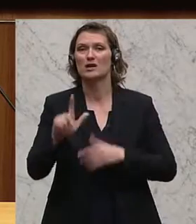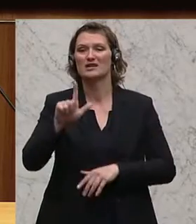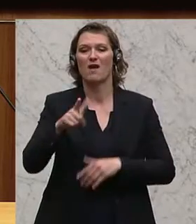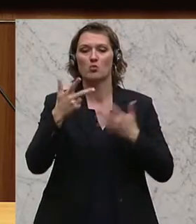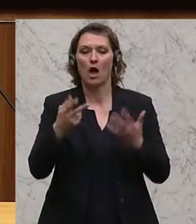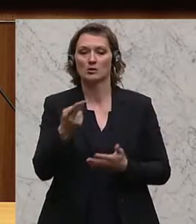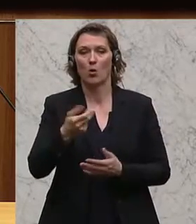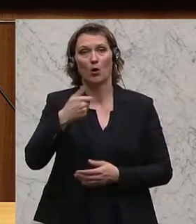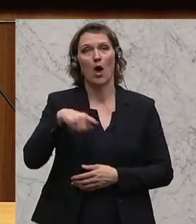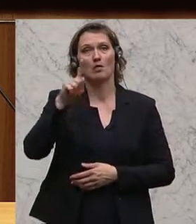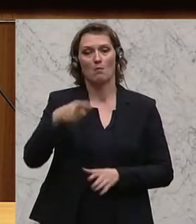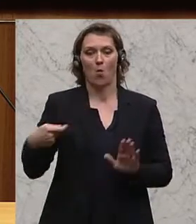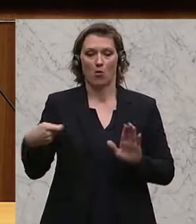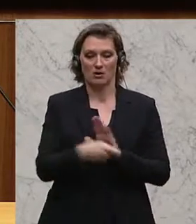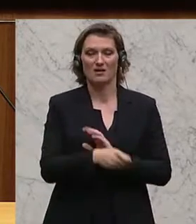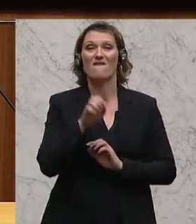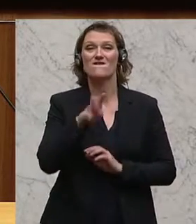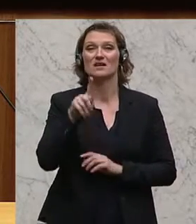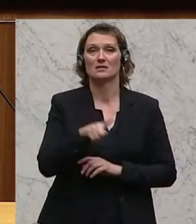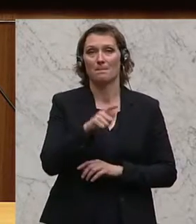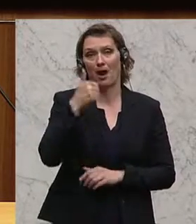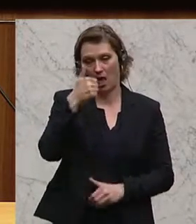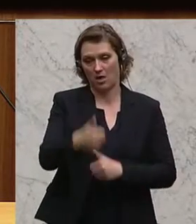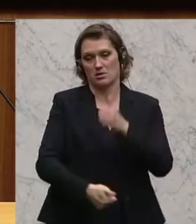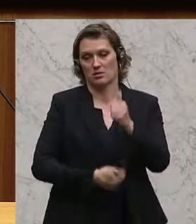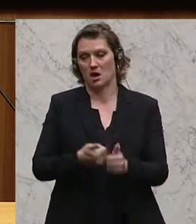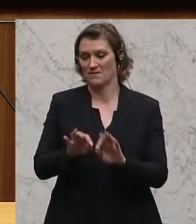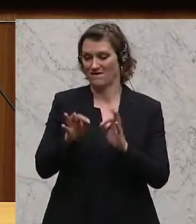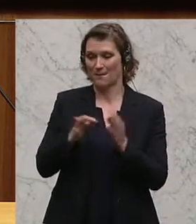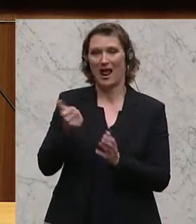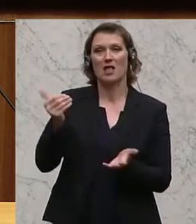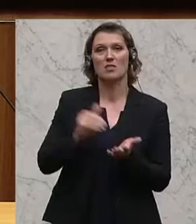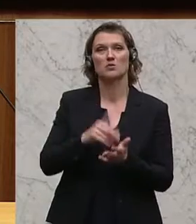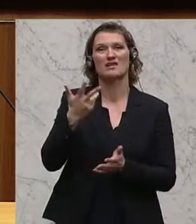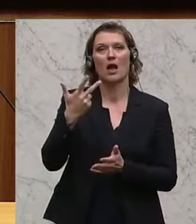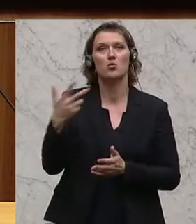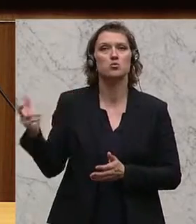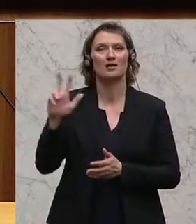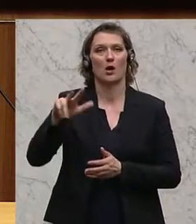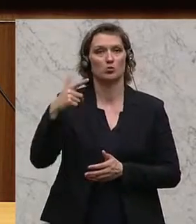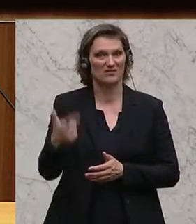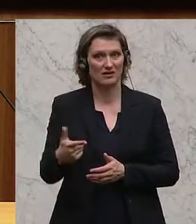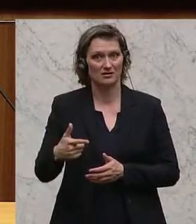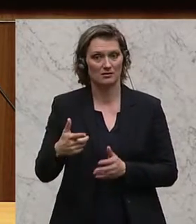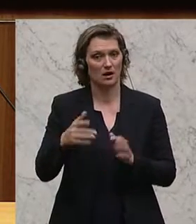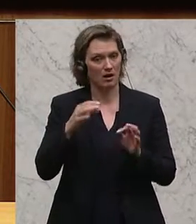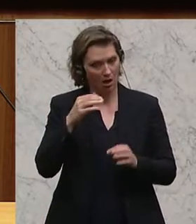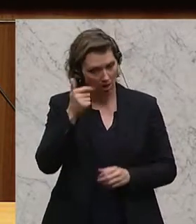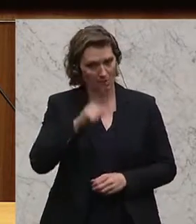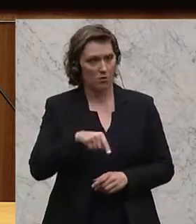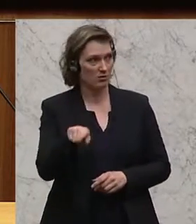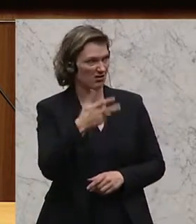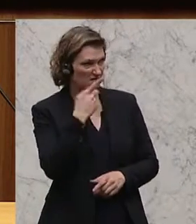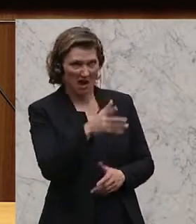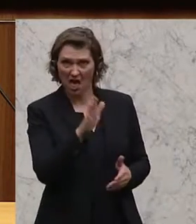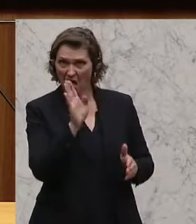882,78 € im Monat 14 Mal im Jahr für Familien 123 € und das wollen sie abschaffen mit